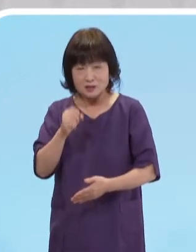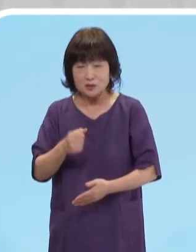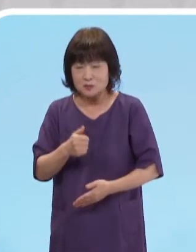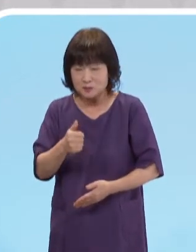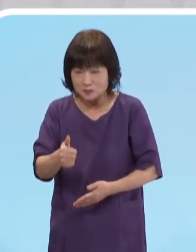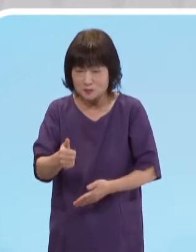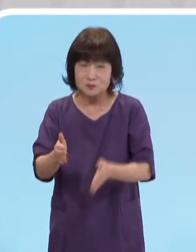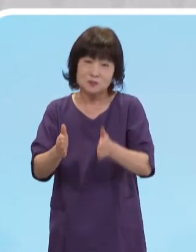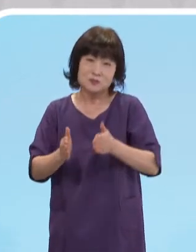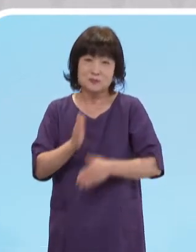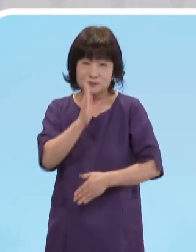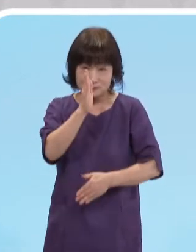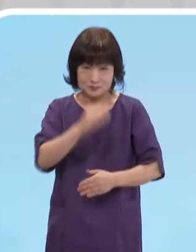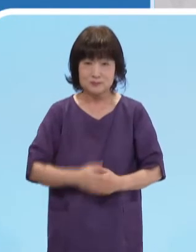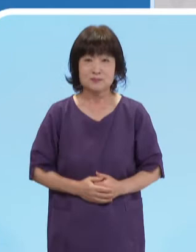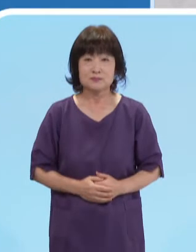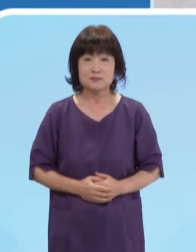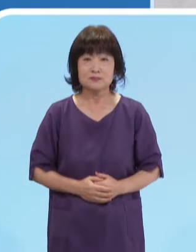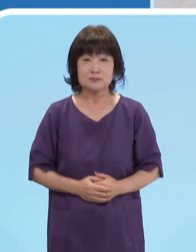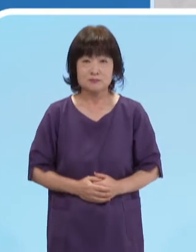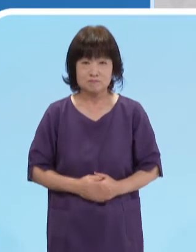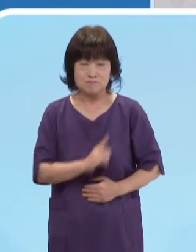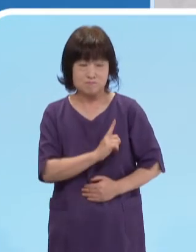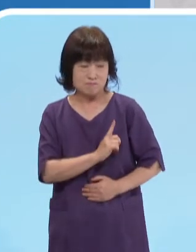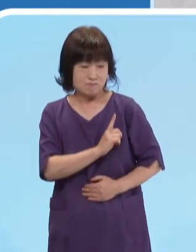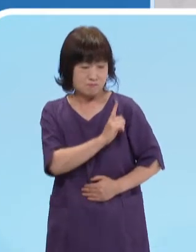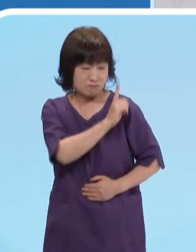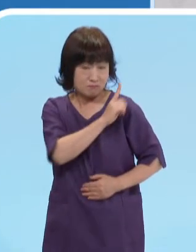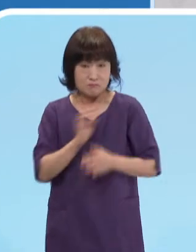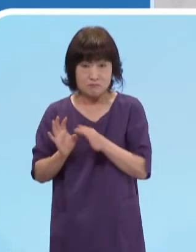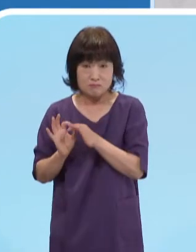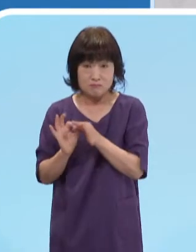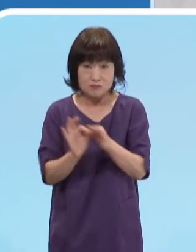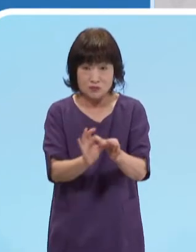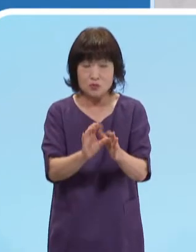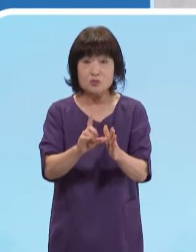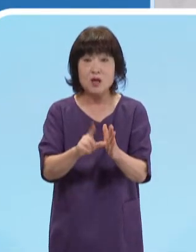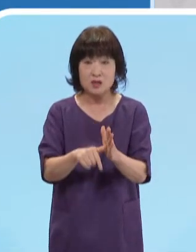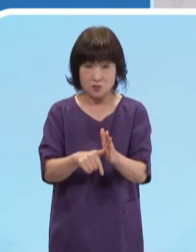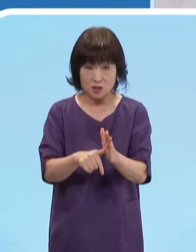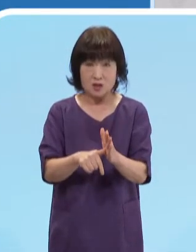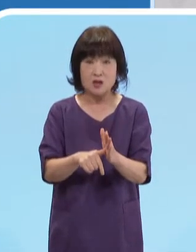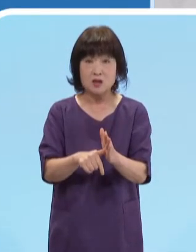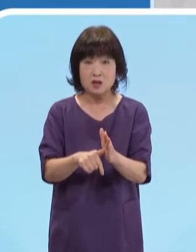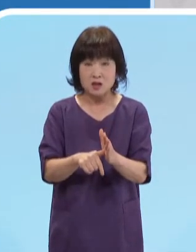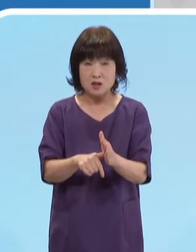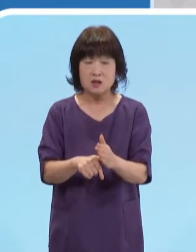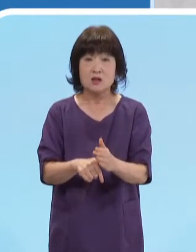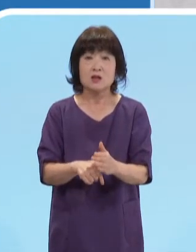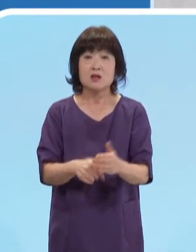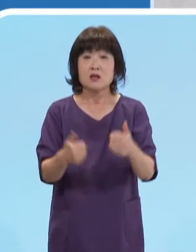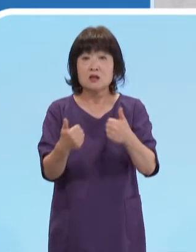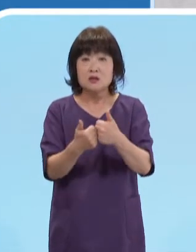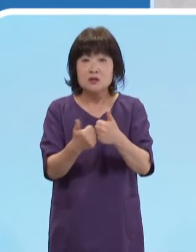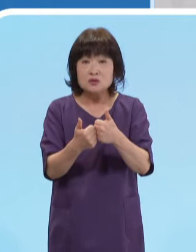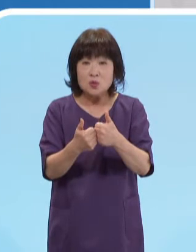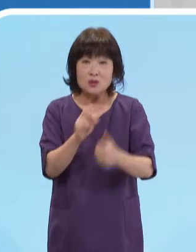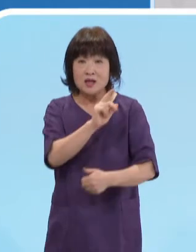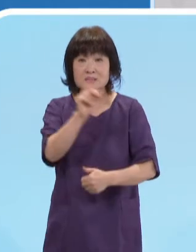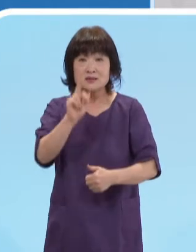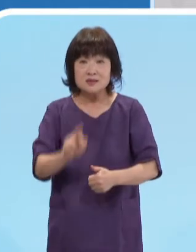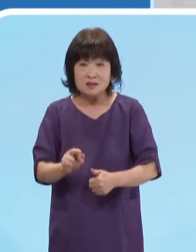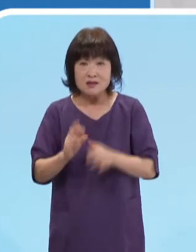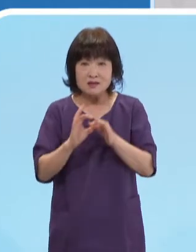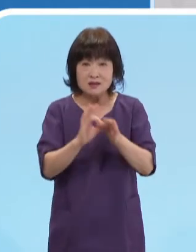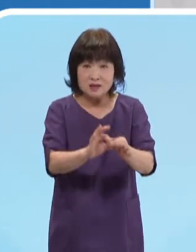利用を控えましょう。発熱が続くなどの症状があれば帰国者・接触者相談